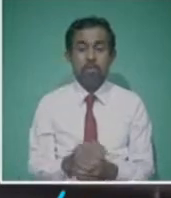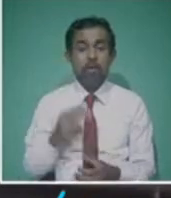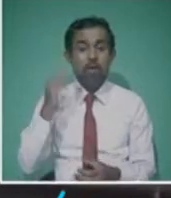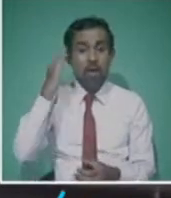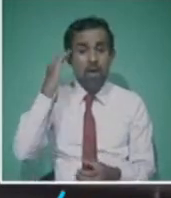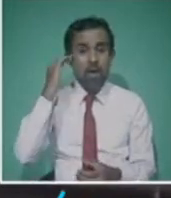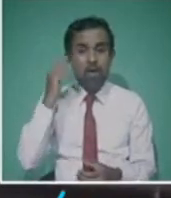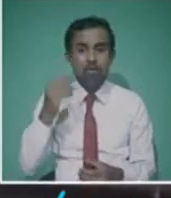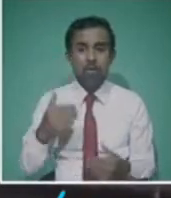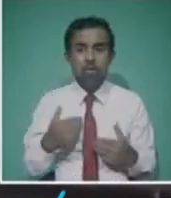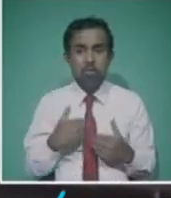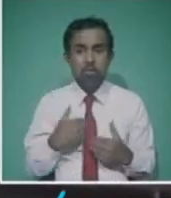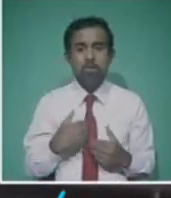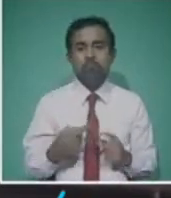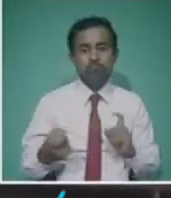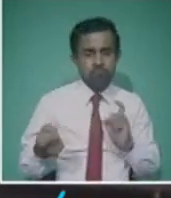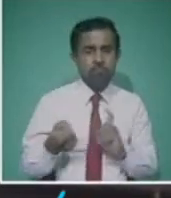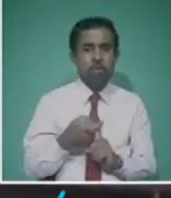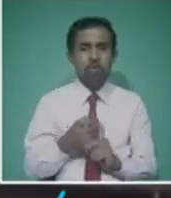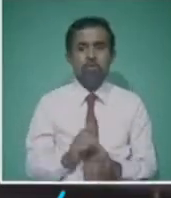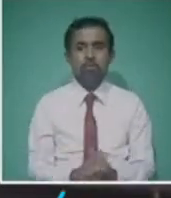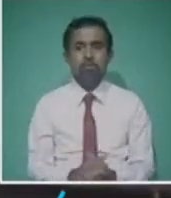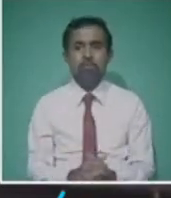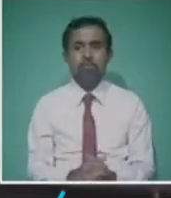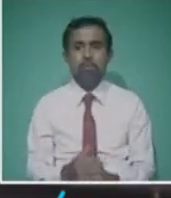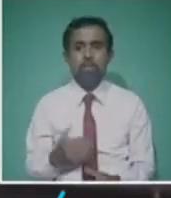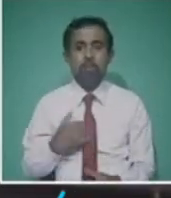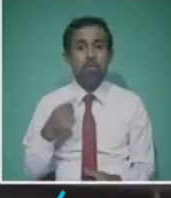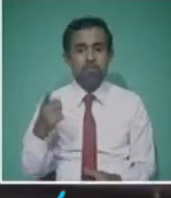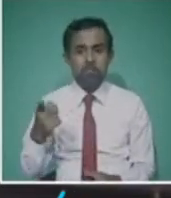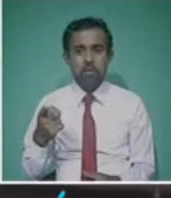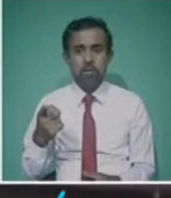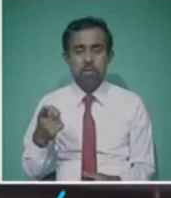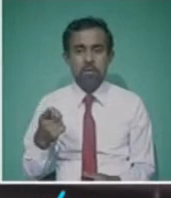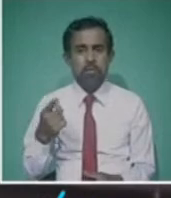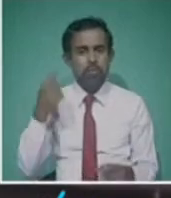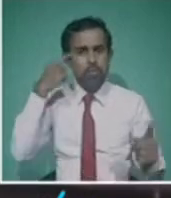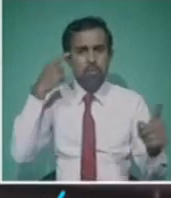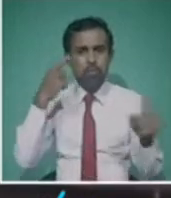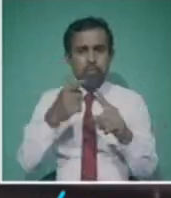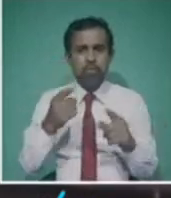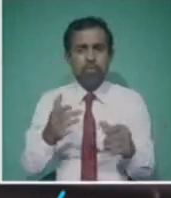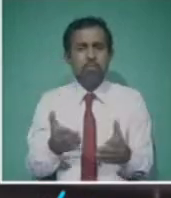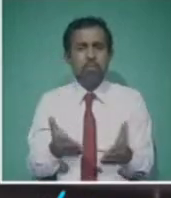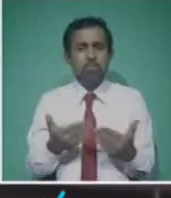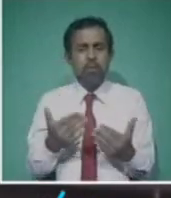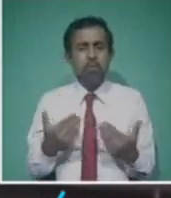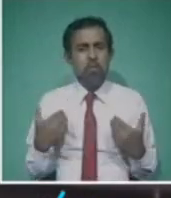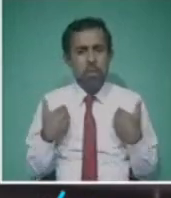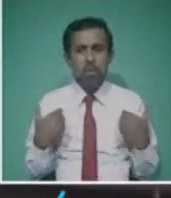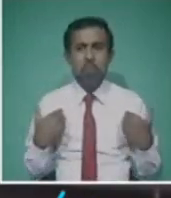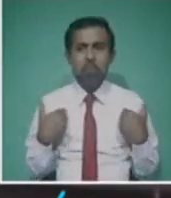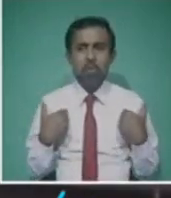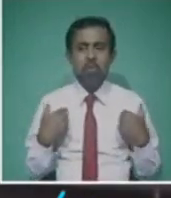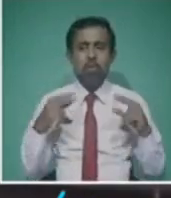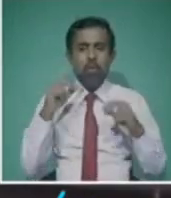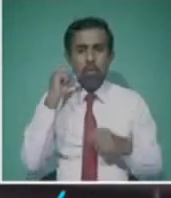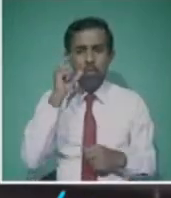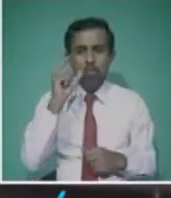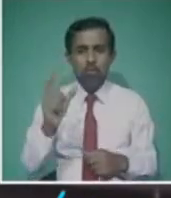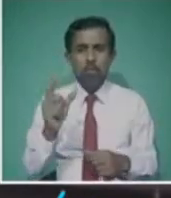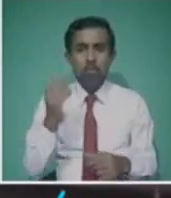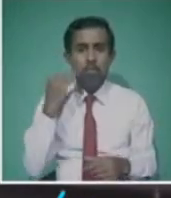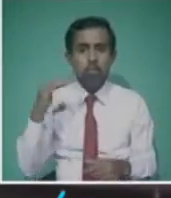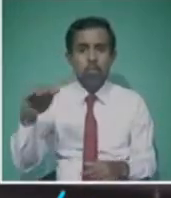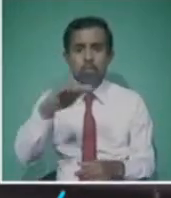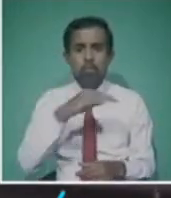කාන්තාවක් වුණාට මම මේකට ෆයිට් කරනවා මම මේක ගැන පුළුවන් තරම් මහන්සි වෙනවා